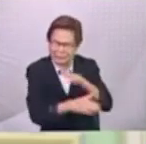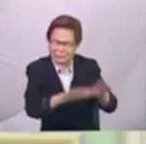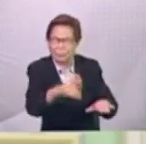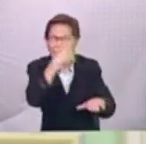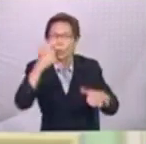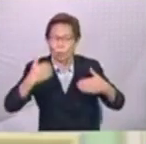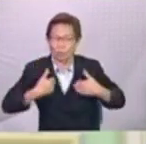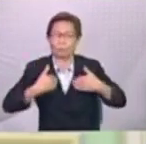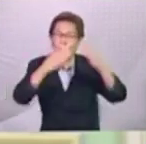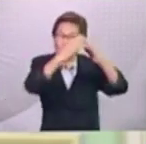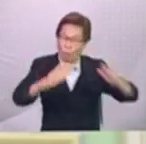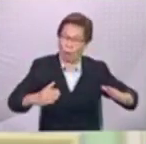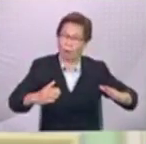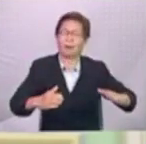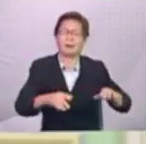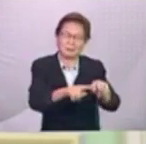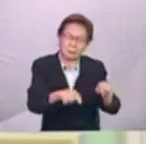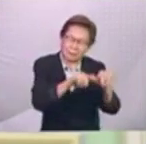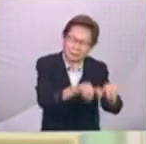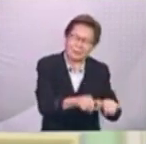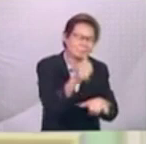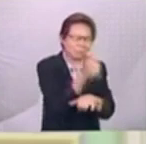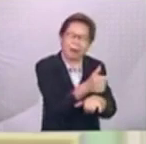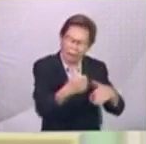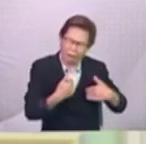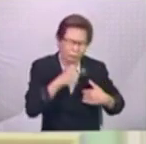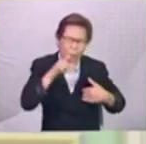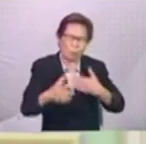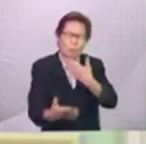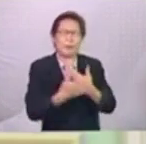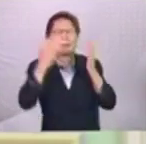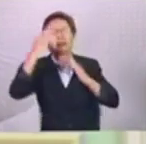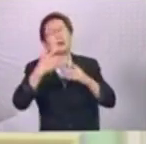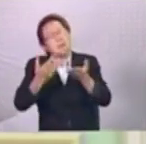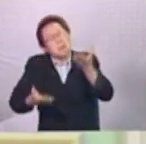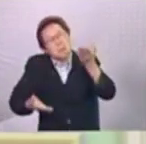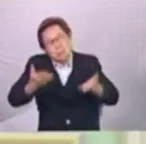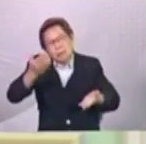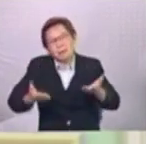mempunyai rumah, tempat tinggal sendiri dan sebagainya. Tetapi mungkin ada yang